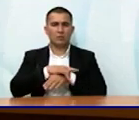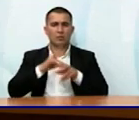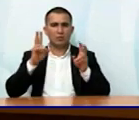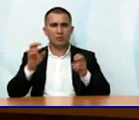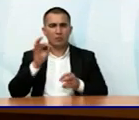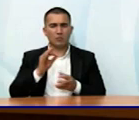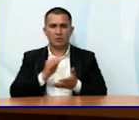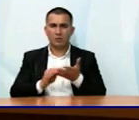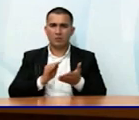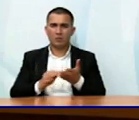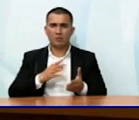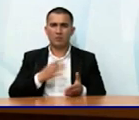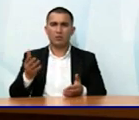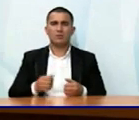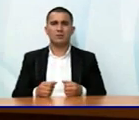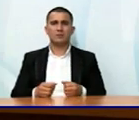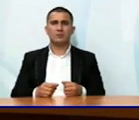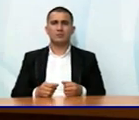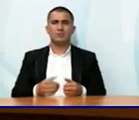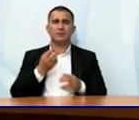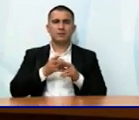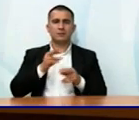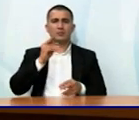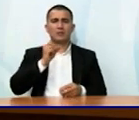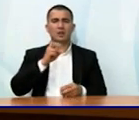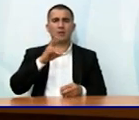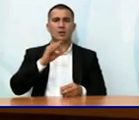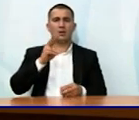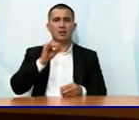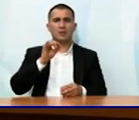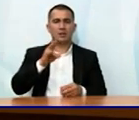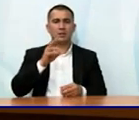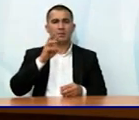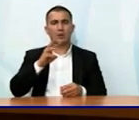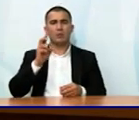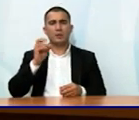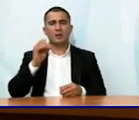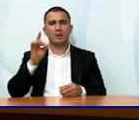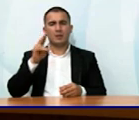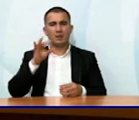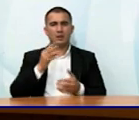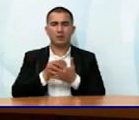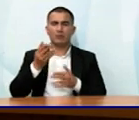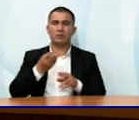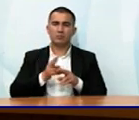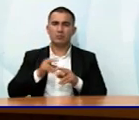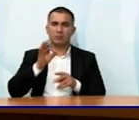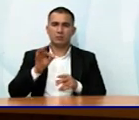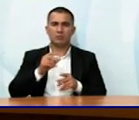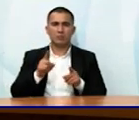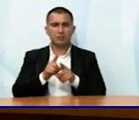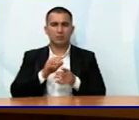she'ri, shu jumladan yoki bo'lmasam Jaloliddin Manguberdi dramasi yetib kelgan. Siz ana shu